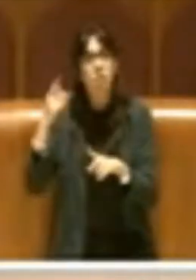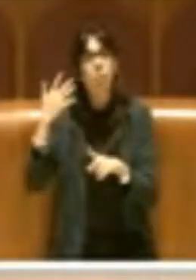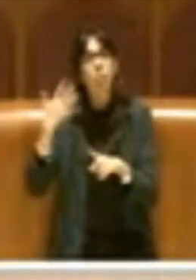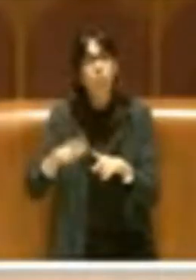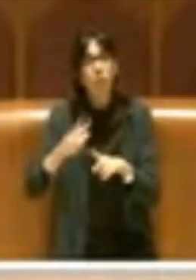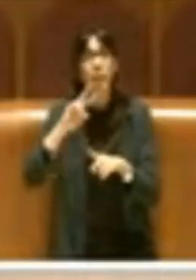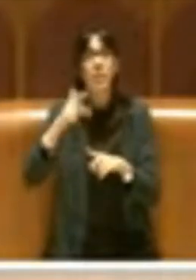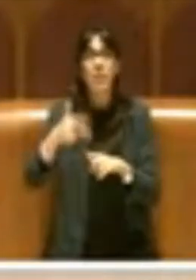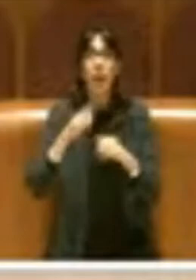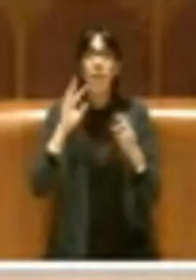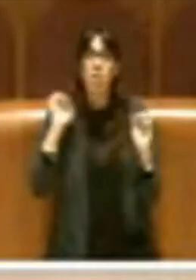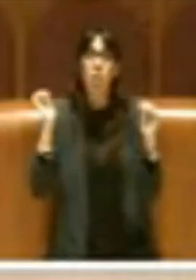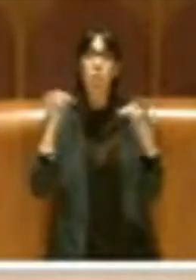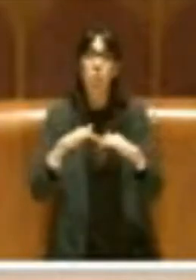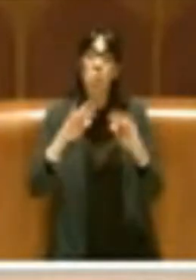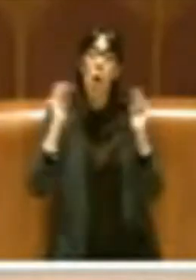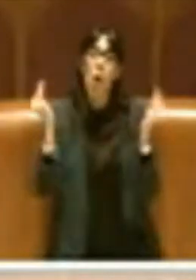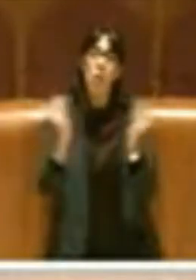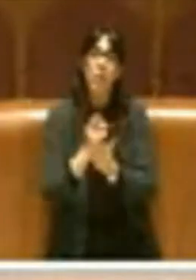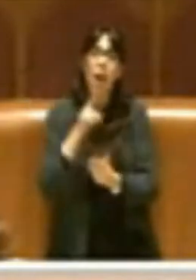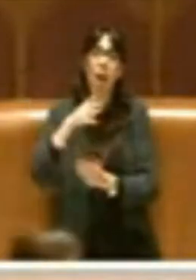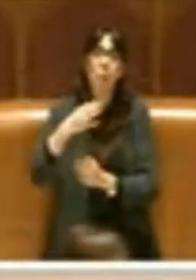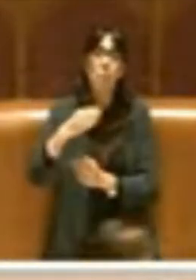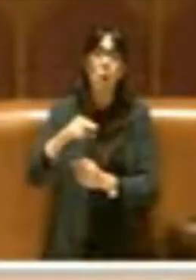summit mondiale su questo tema,